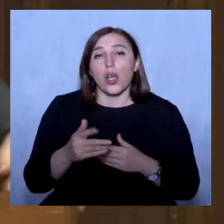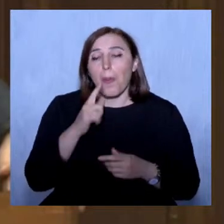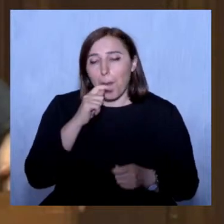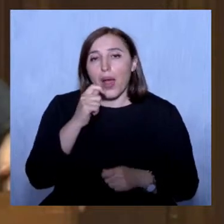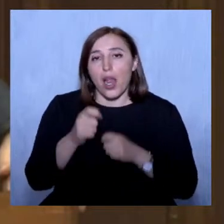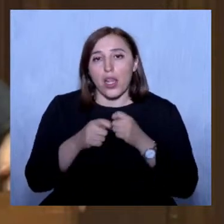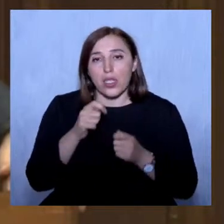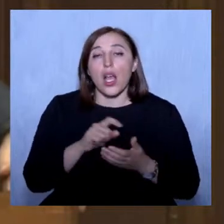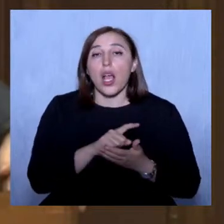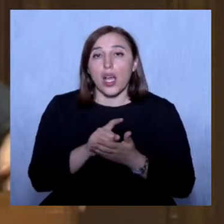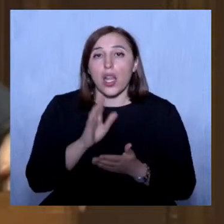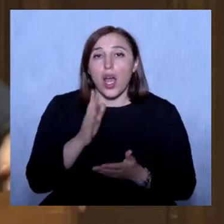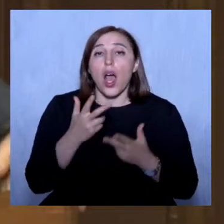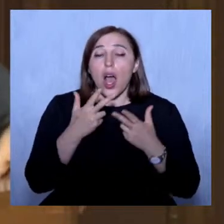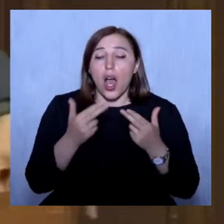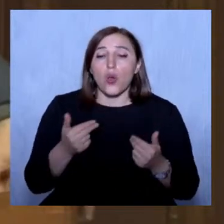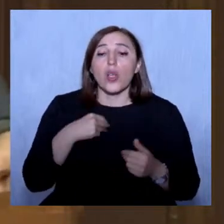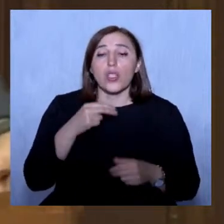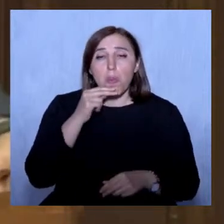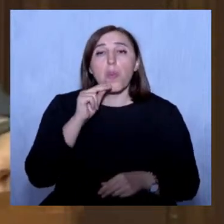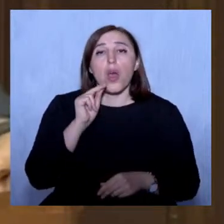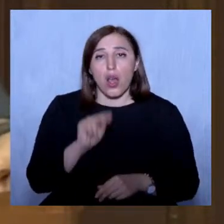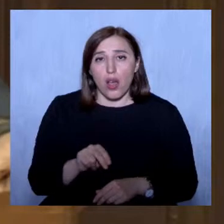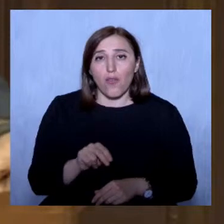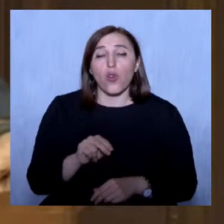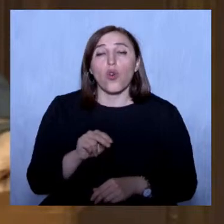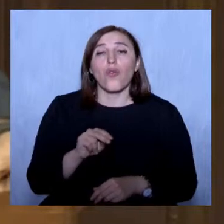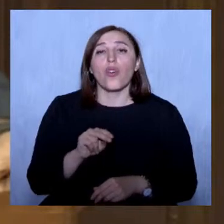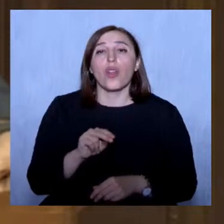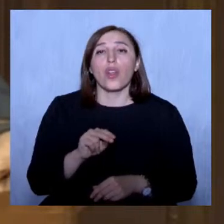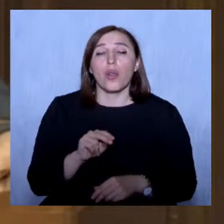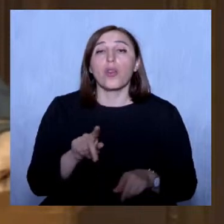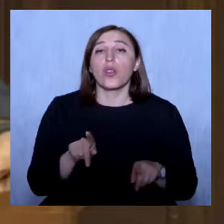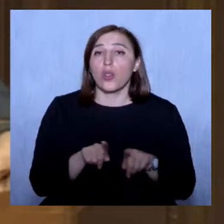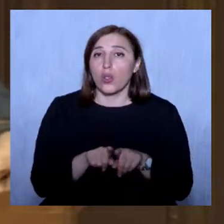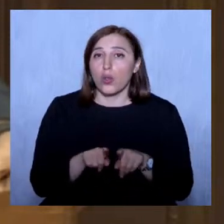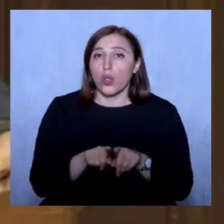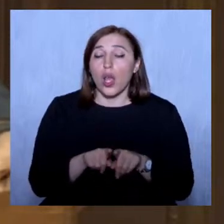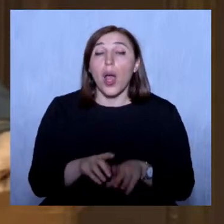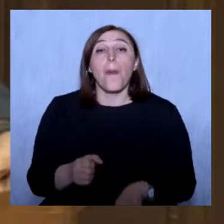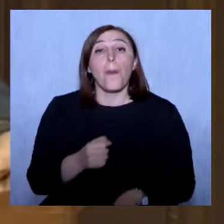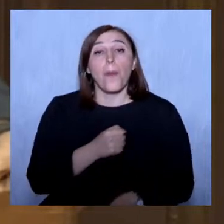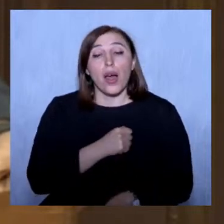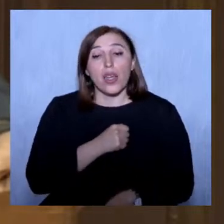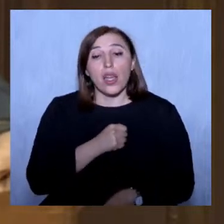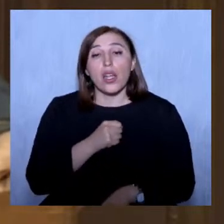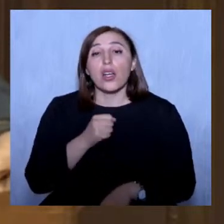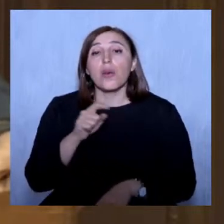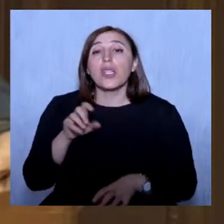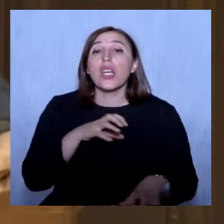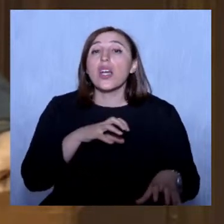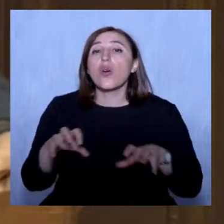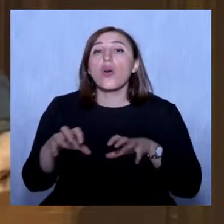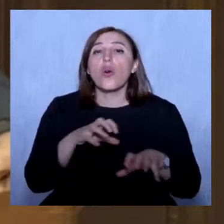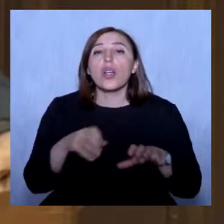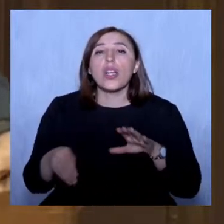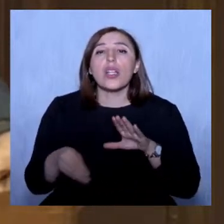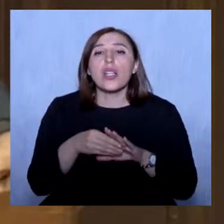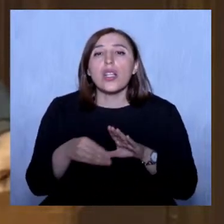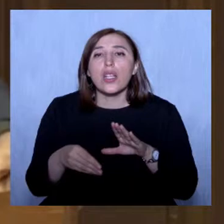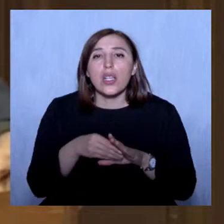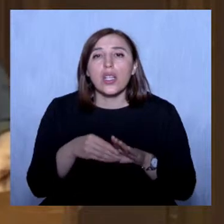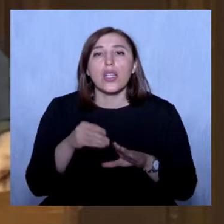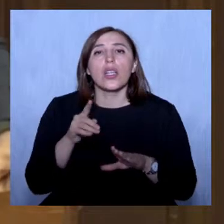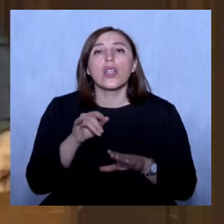են անվան ես այո ինձ մեղավոր եմ ճանաչում, այդ թվում բանակը կորումպացված տարիտ չազատելու